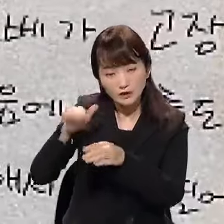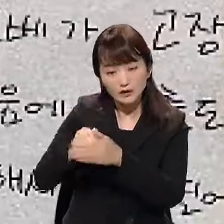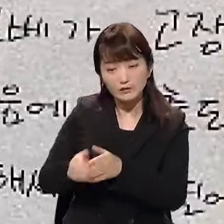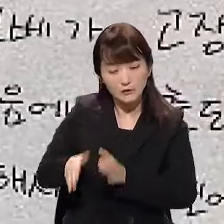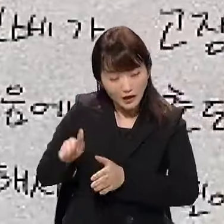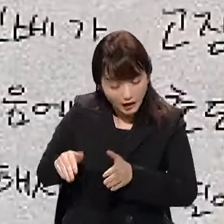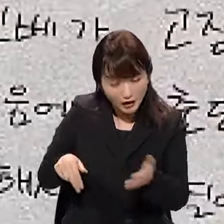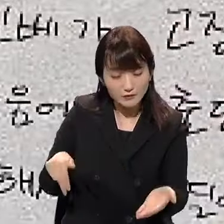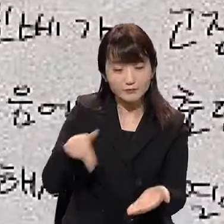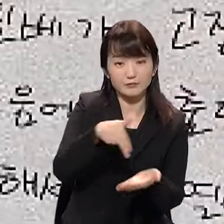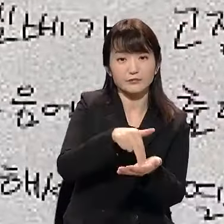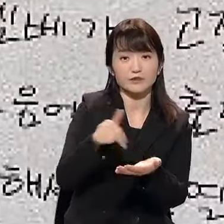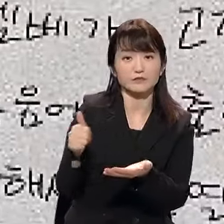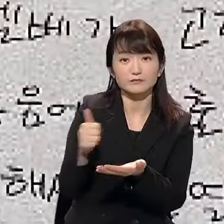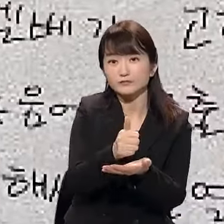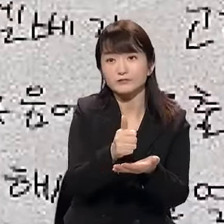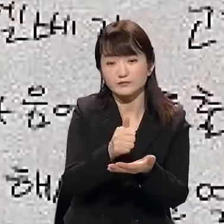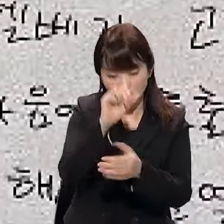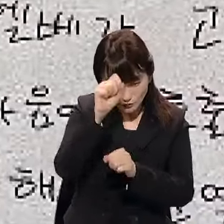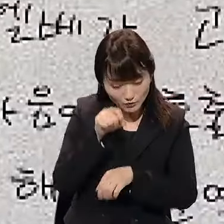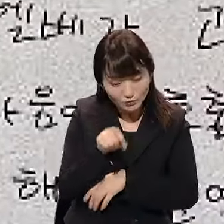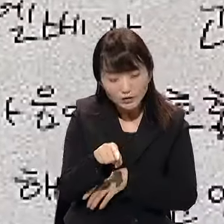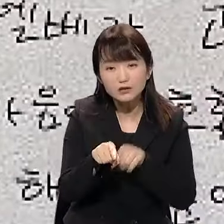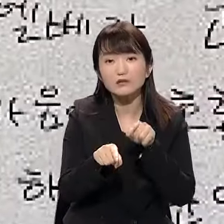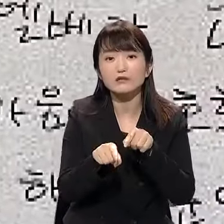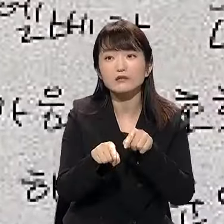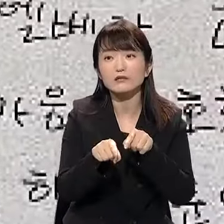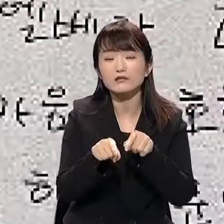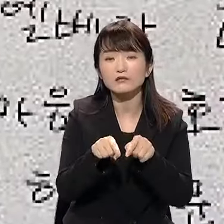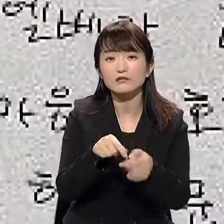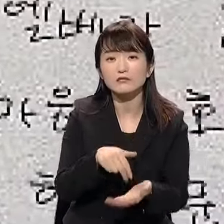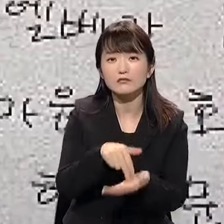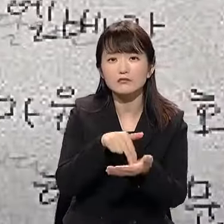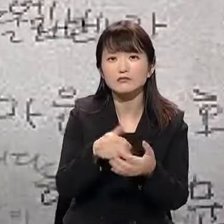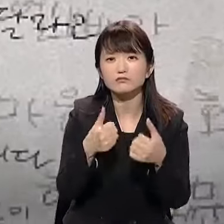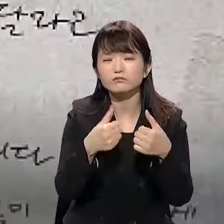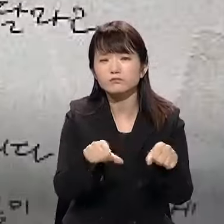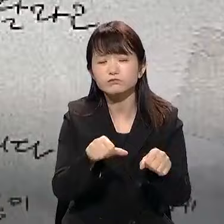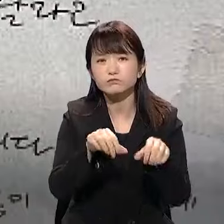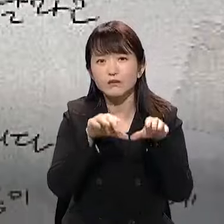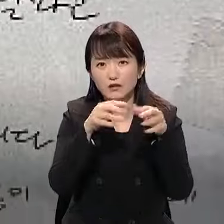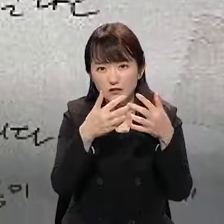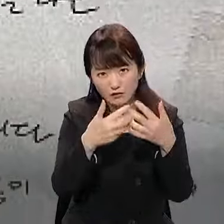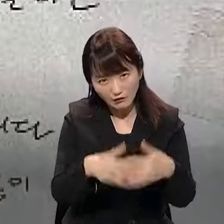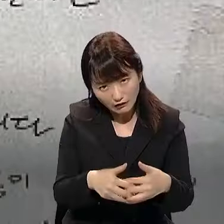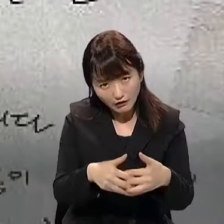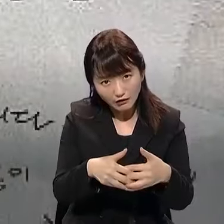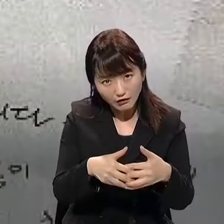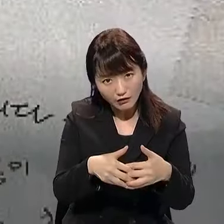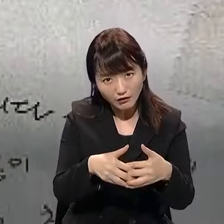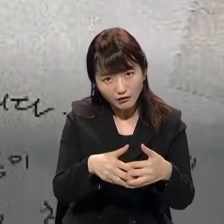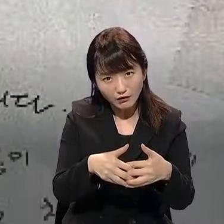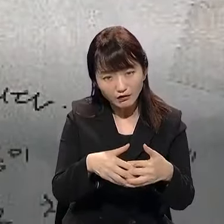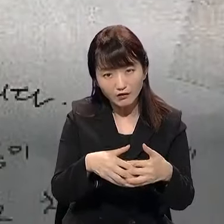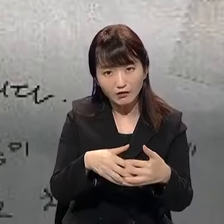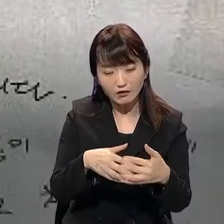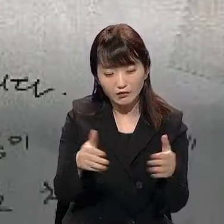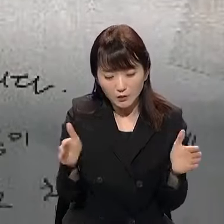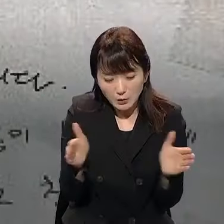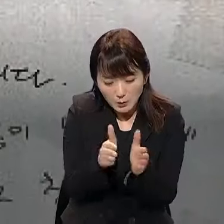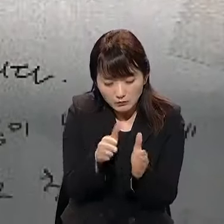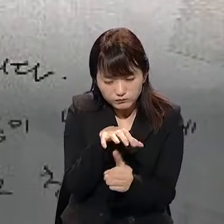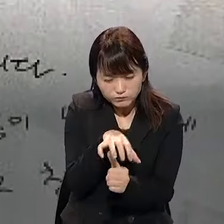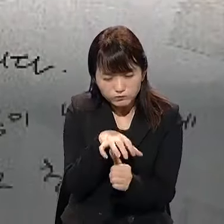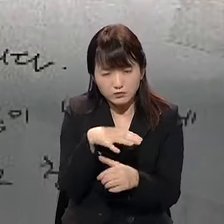다치네 내가 쾅 발로 한번 찼어 어머머머 근데 이놈의 엘베가 고장이 나서 멈췄네 딱 나 폐소 공포증 있잖아